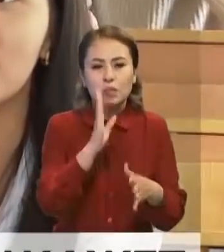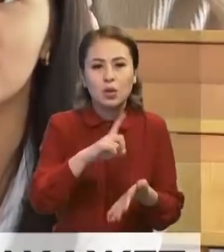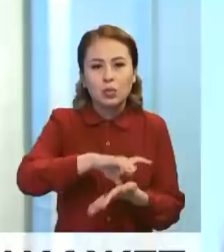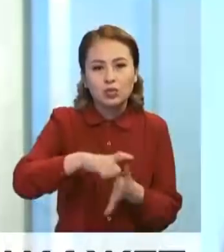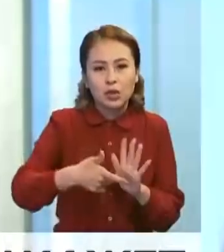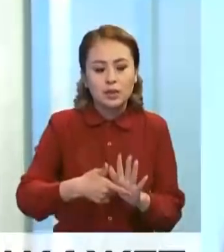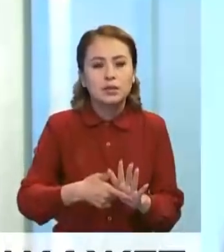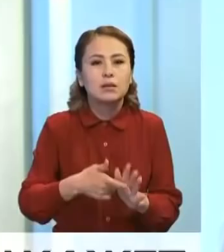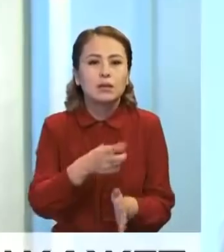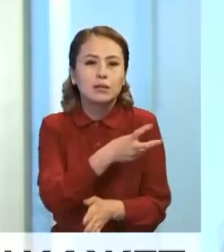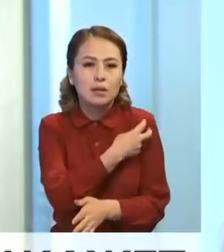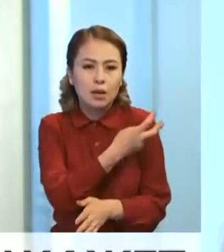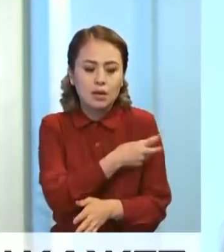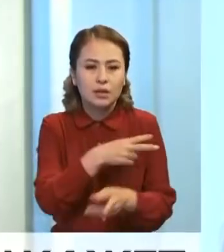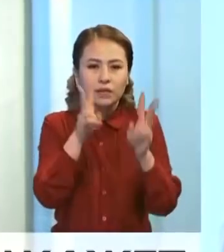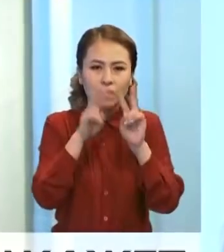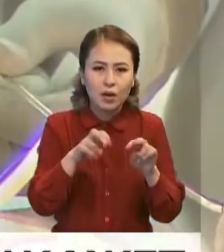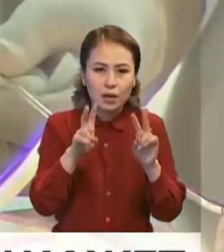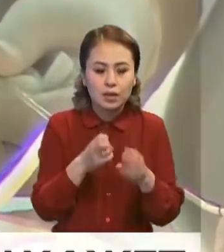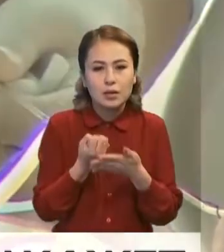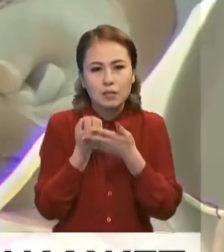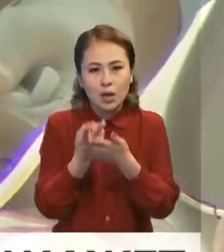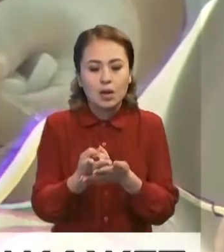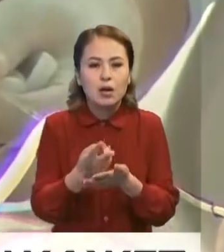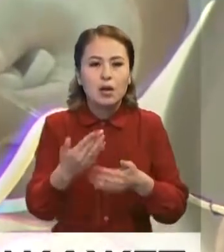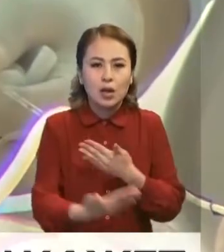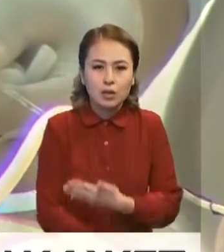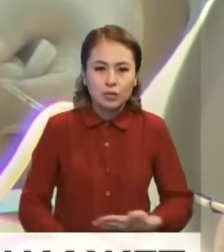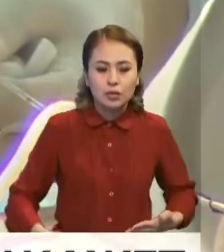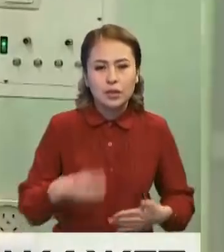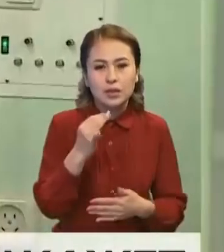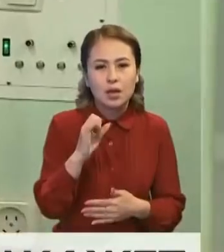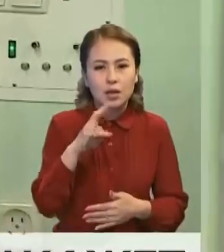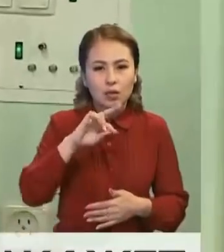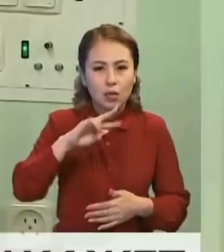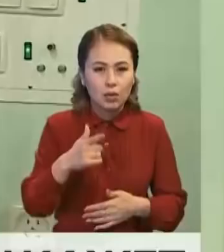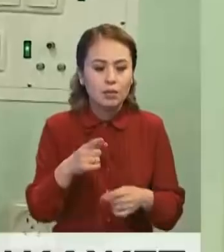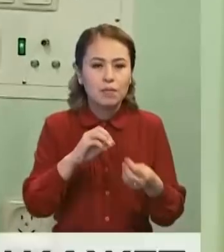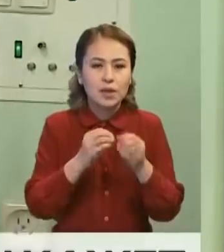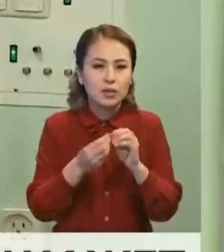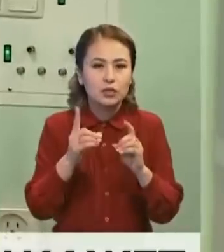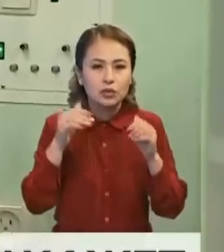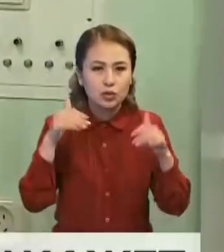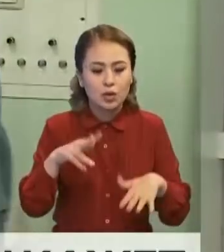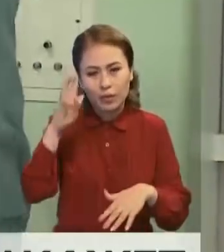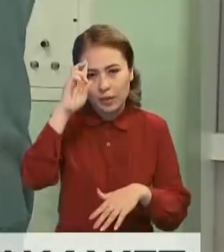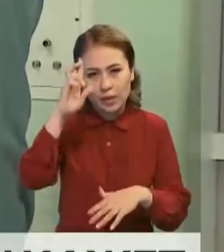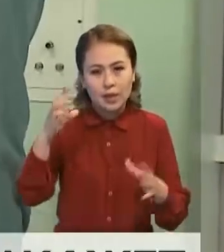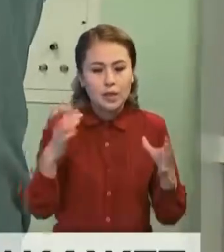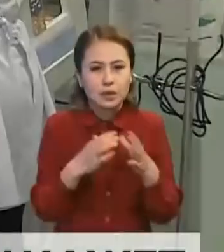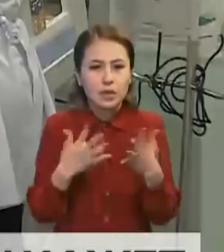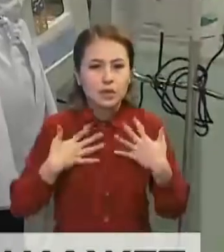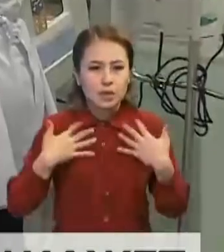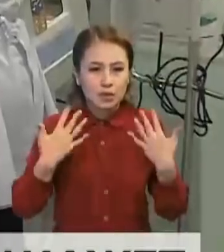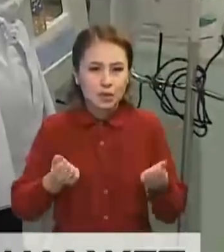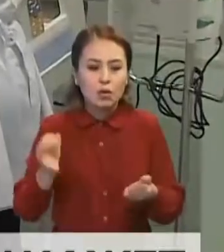учаскелік дәрігерлер, анестезиолог, реаниматолог, акушер, неонатологтар тапшы. Мәселені шешу үшін мемлекет енді дені сау